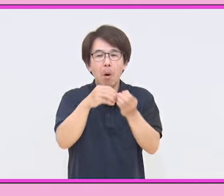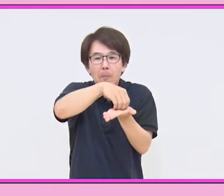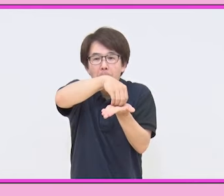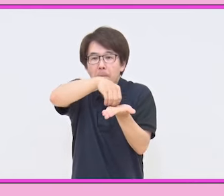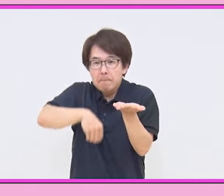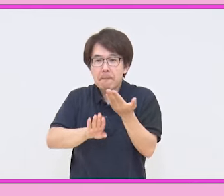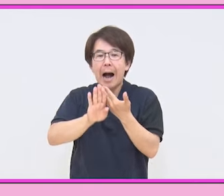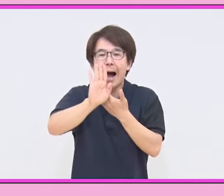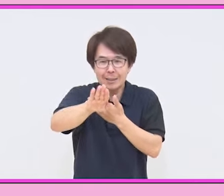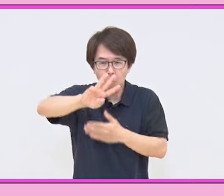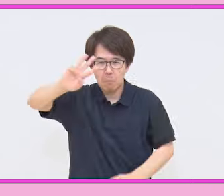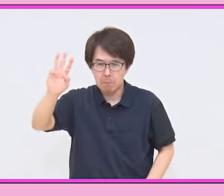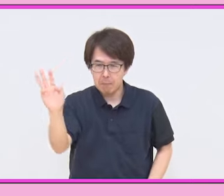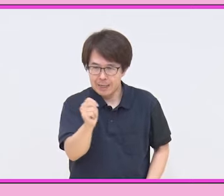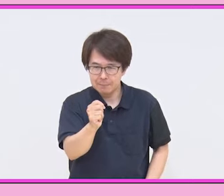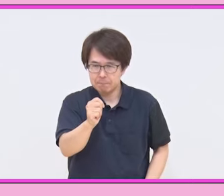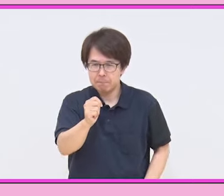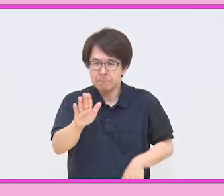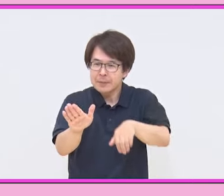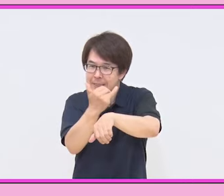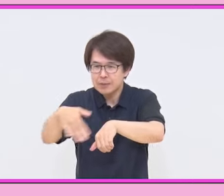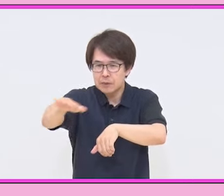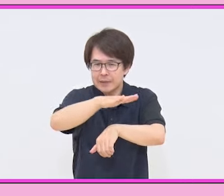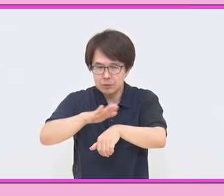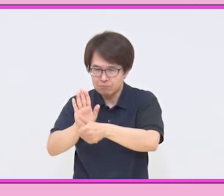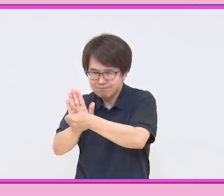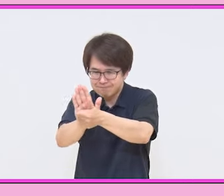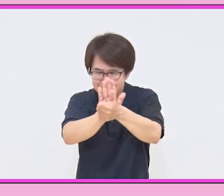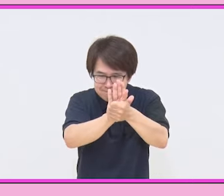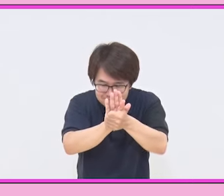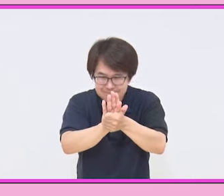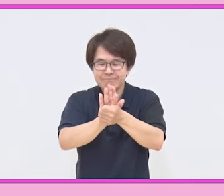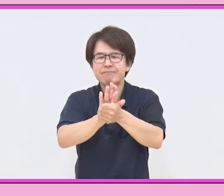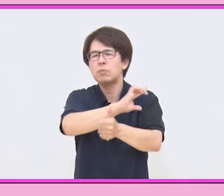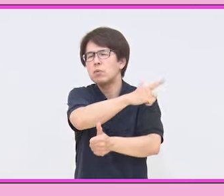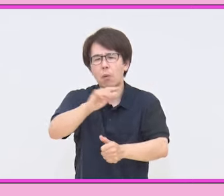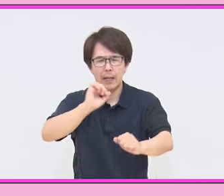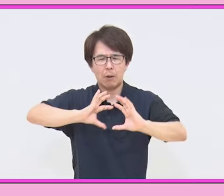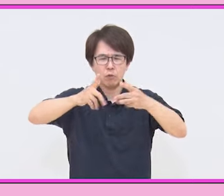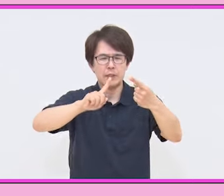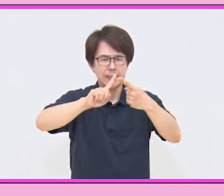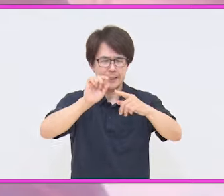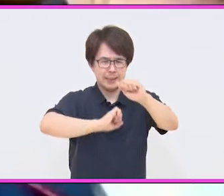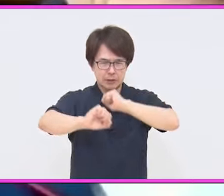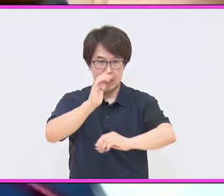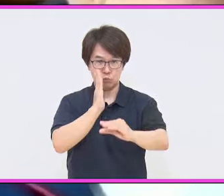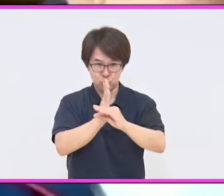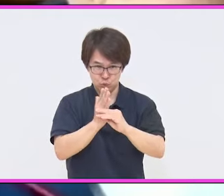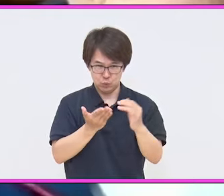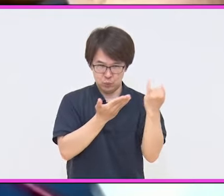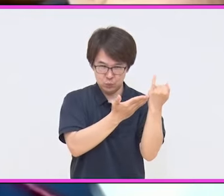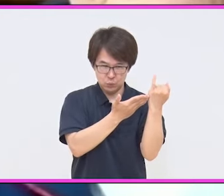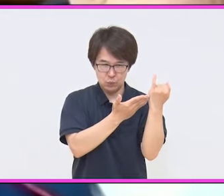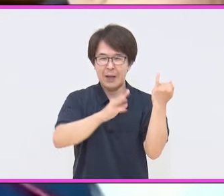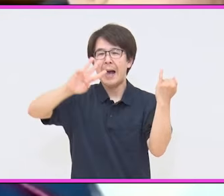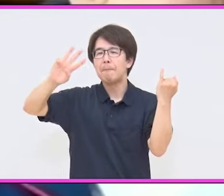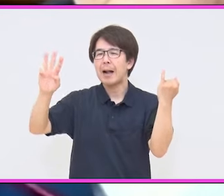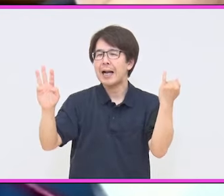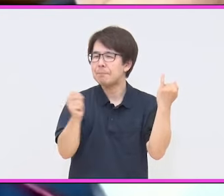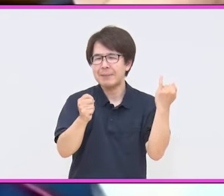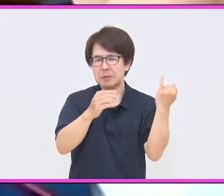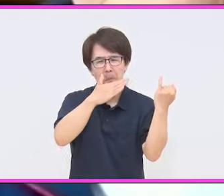ラリンピアンの指導やパラスポーツの普及活動にあたって国際的にご活躍されています。そのパラリンピック界の